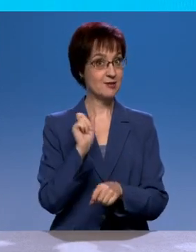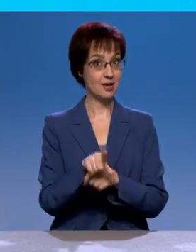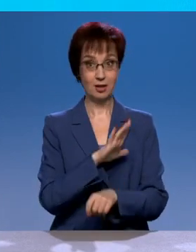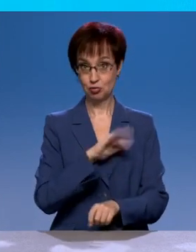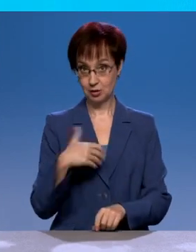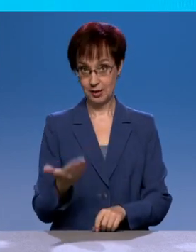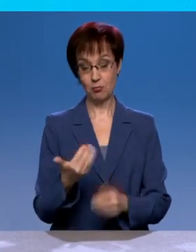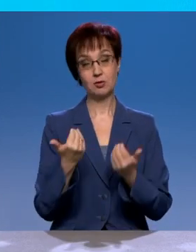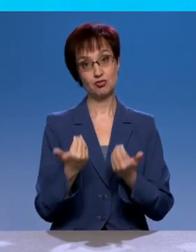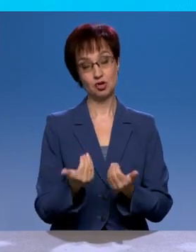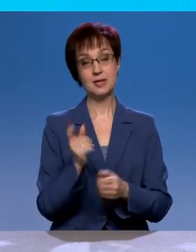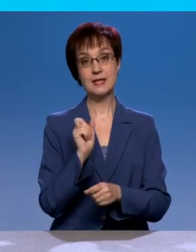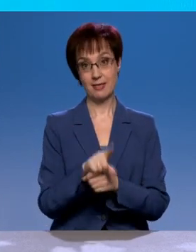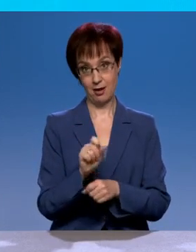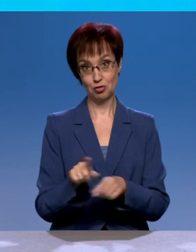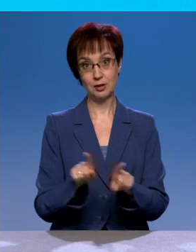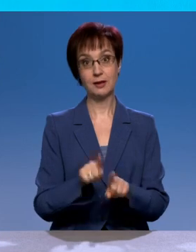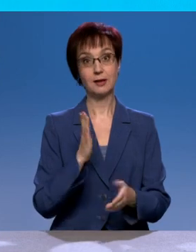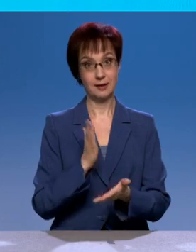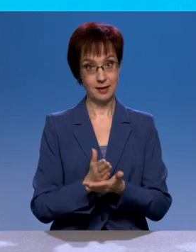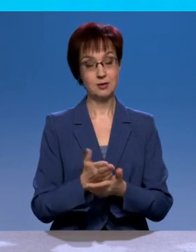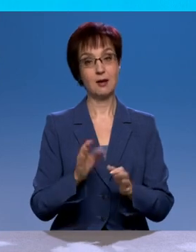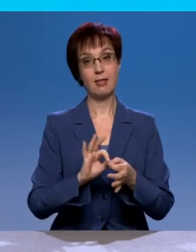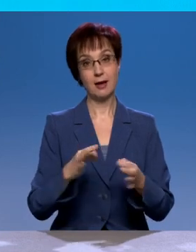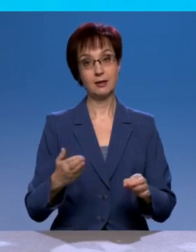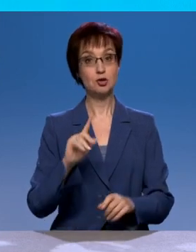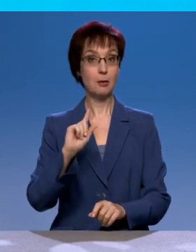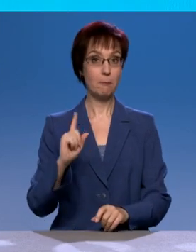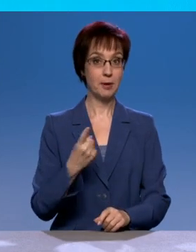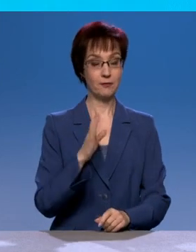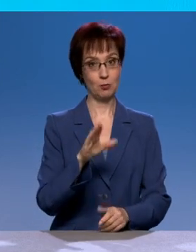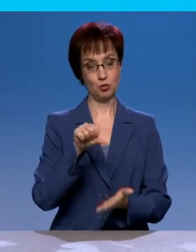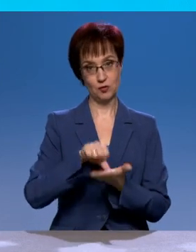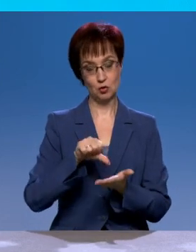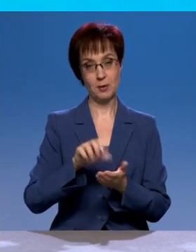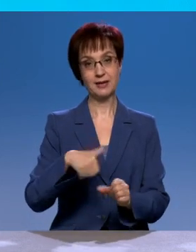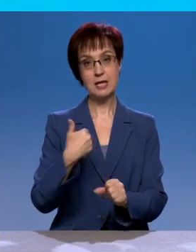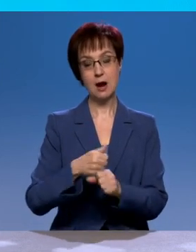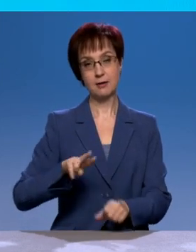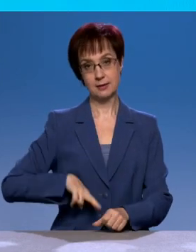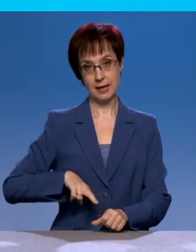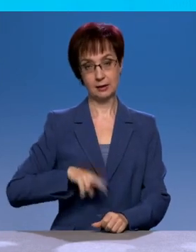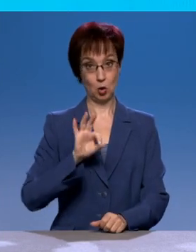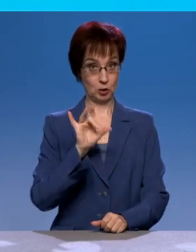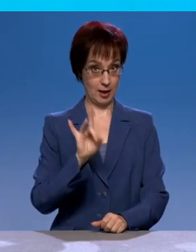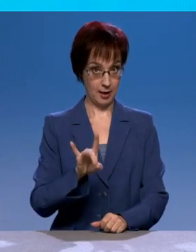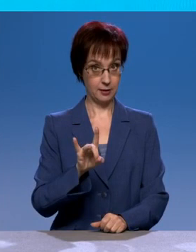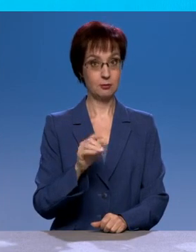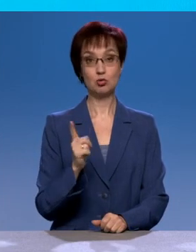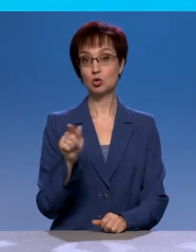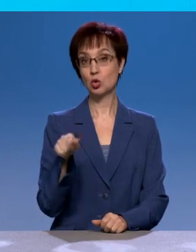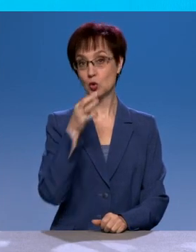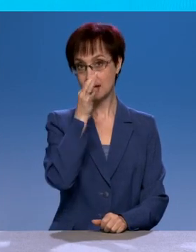что сейчас первым у нас выступит Виталий Никитич Игнатенко, генеральный директор ОТР. Вот что он сказал по поводу задач